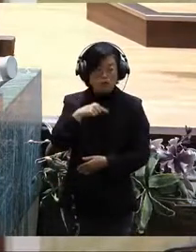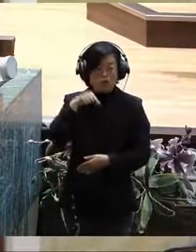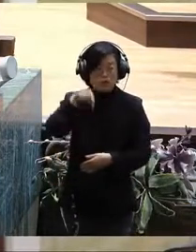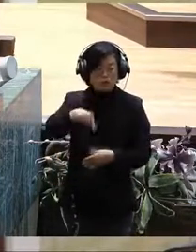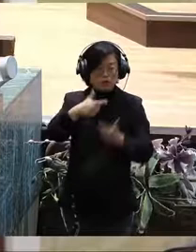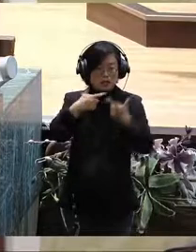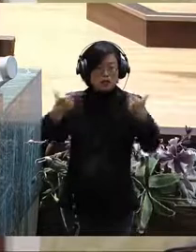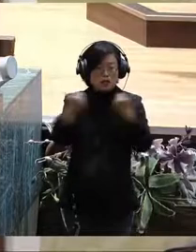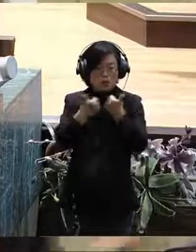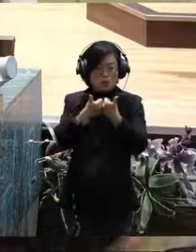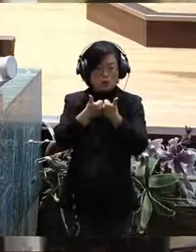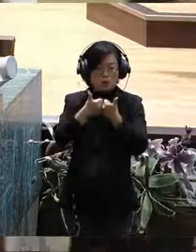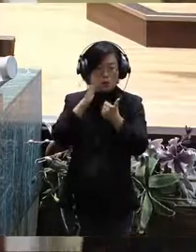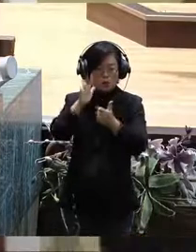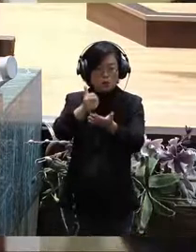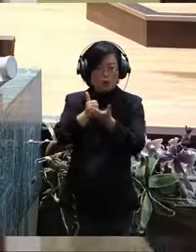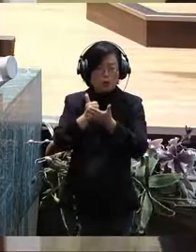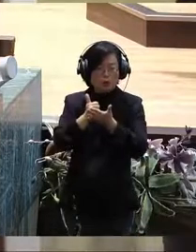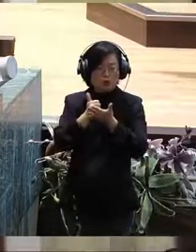会有翻译。